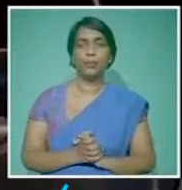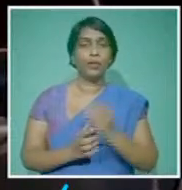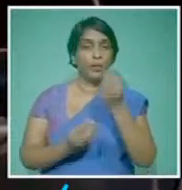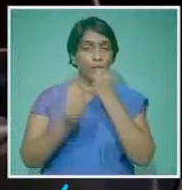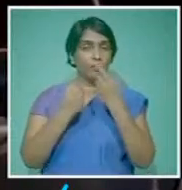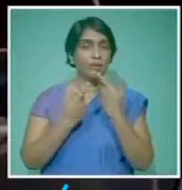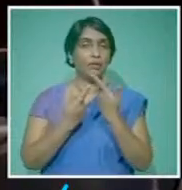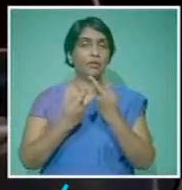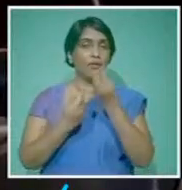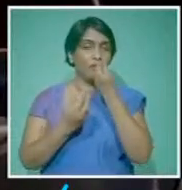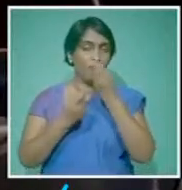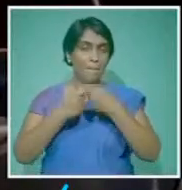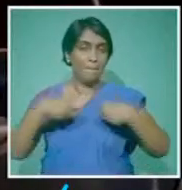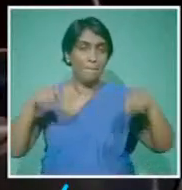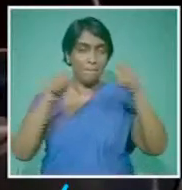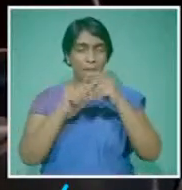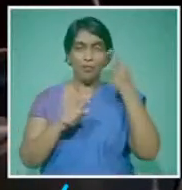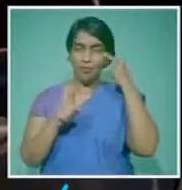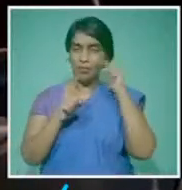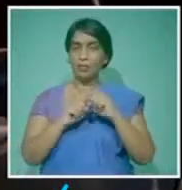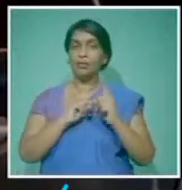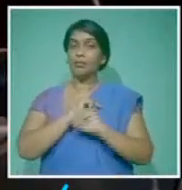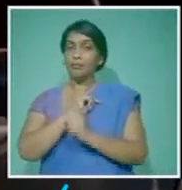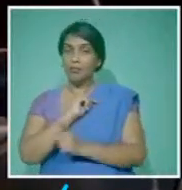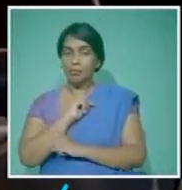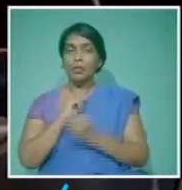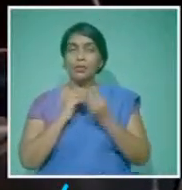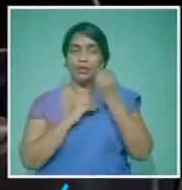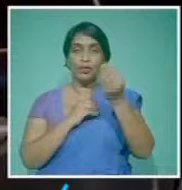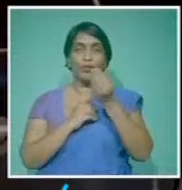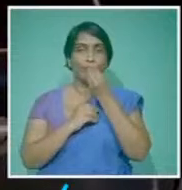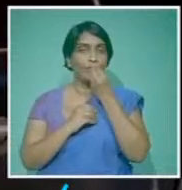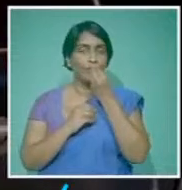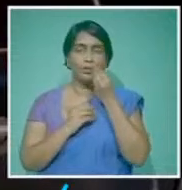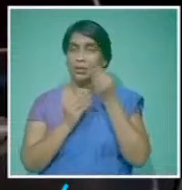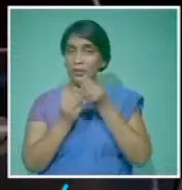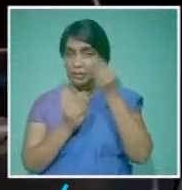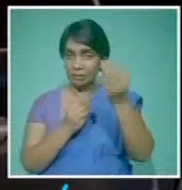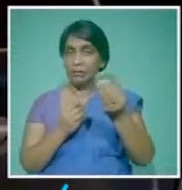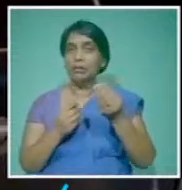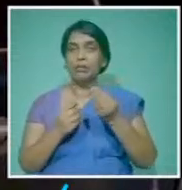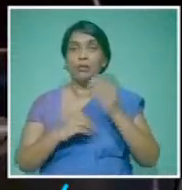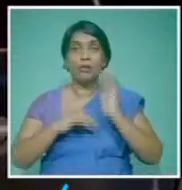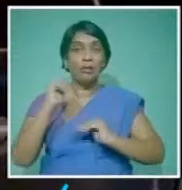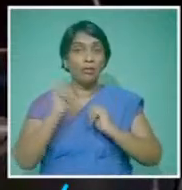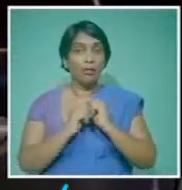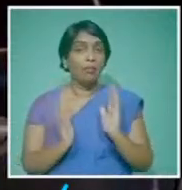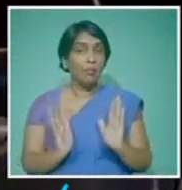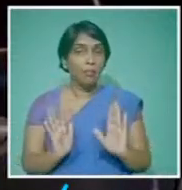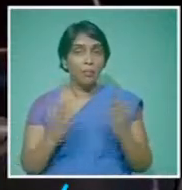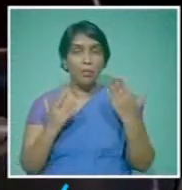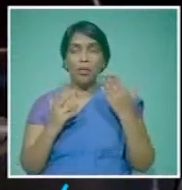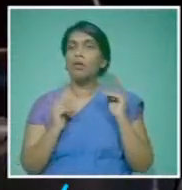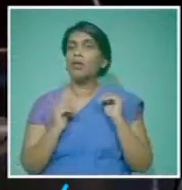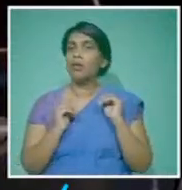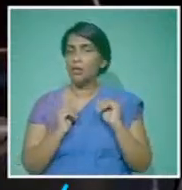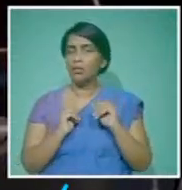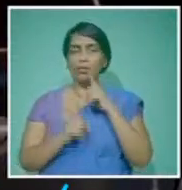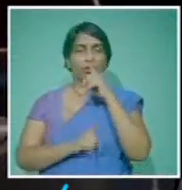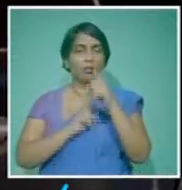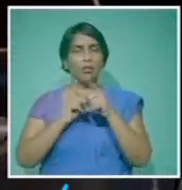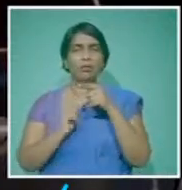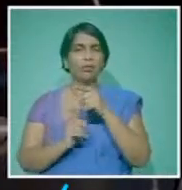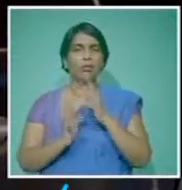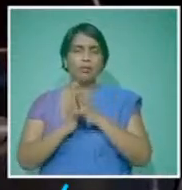पोषण माल्लाज्ञान कथा कराट गैबिनी माऊवरुंट देन पोषण माल एक क्रियात्मक वेन विधियाज्ञान कथा करना